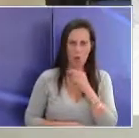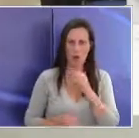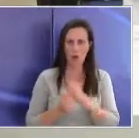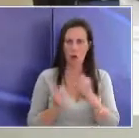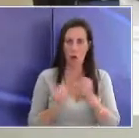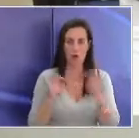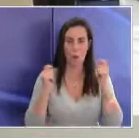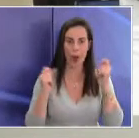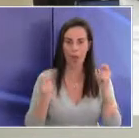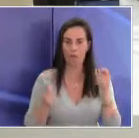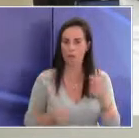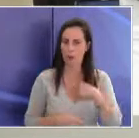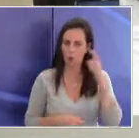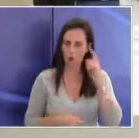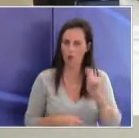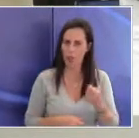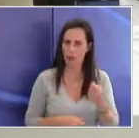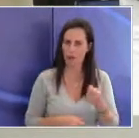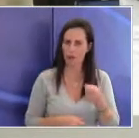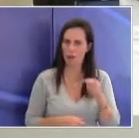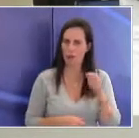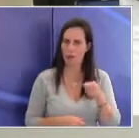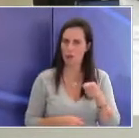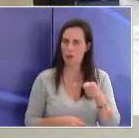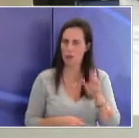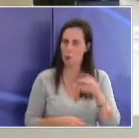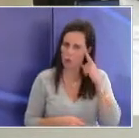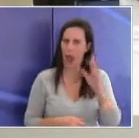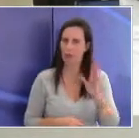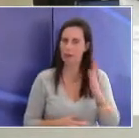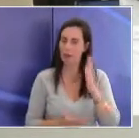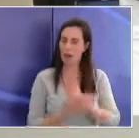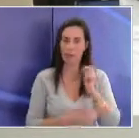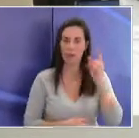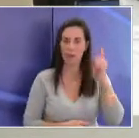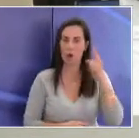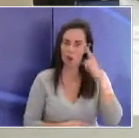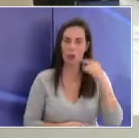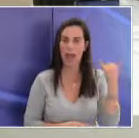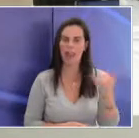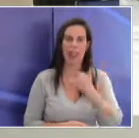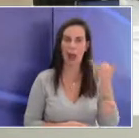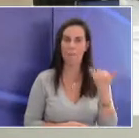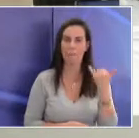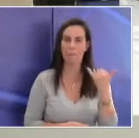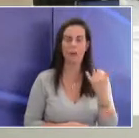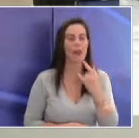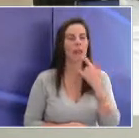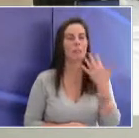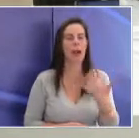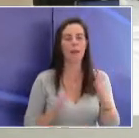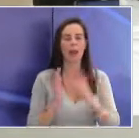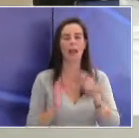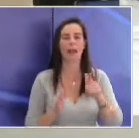מוקד אדמה, כי אני חושב דווקא שיש בו סוג של נביאות. כבר 20 שנה הוא יודע תמיד להצביע